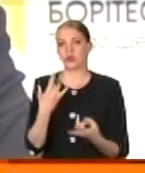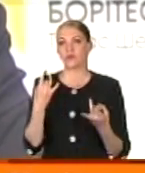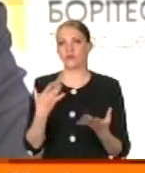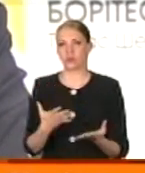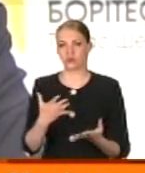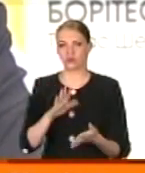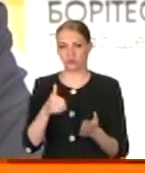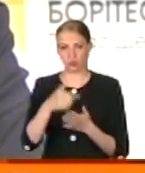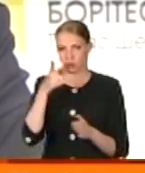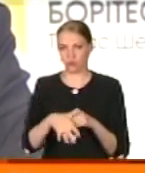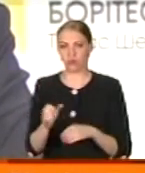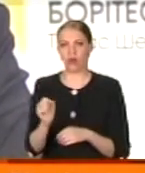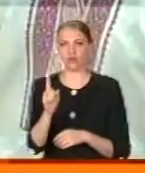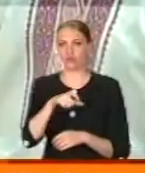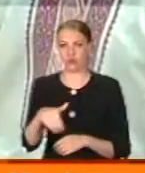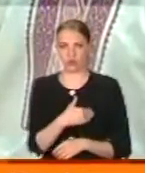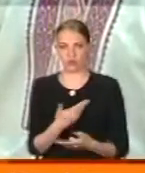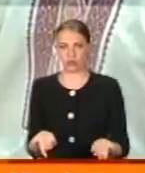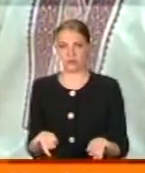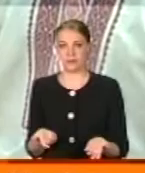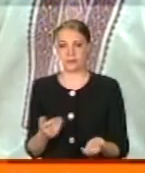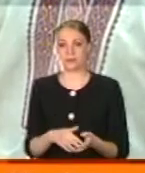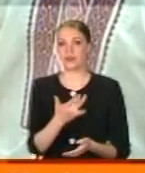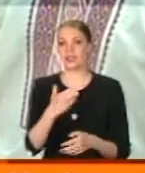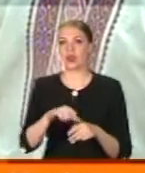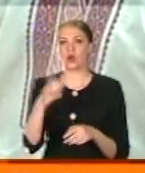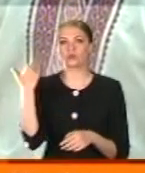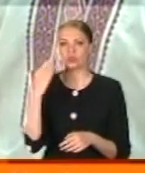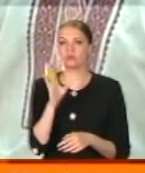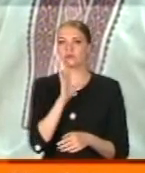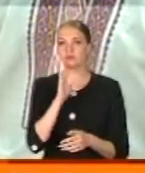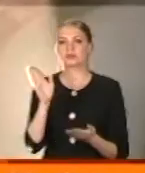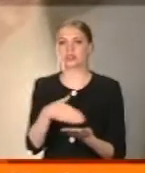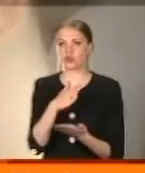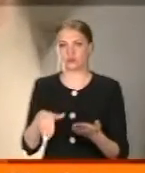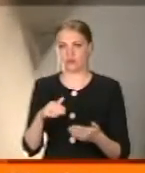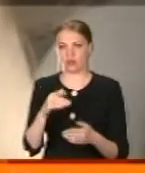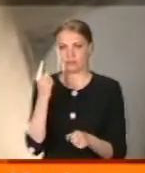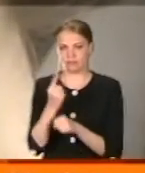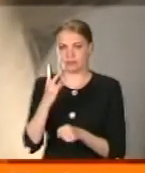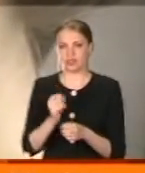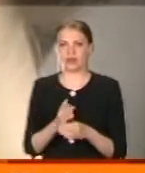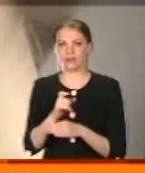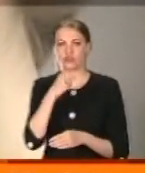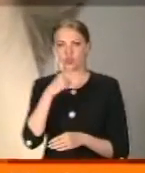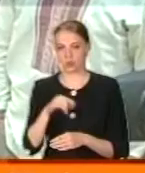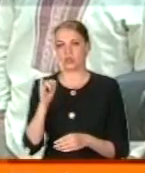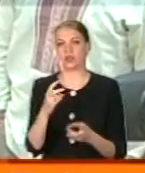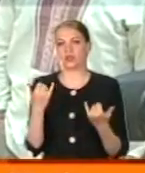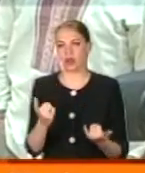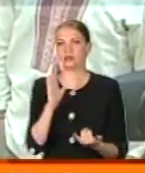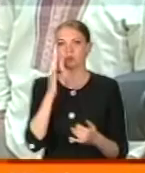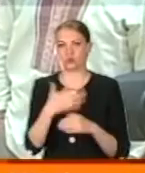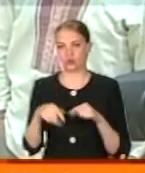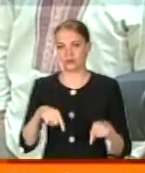до конца не понимаем, а что они хотят, собственно говоря. Кілька годин тому Вірі Савченко скасували обмеження на виїзд з Росії, і наразі вона вже